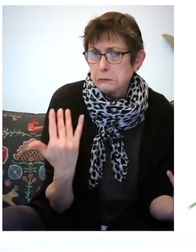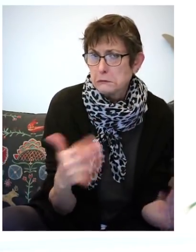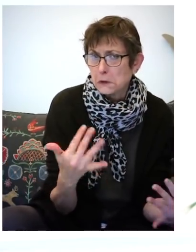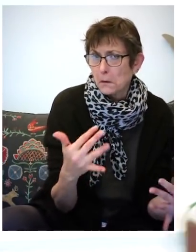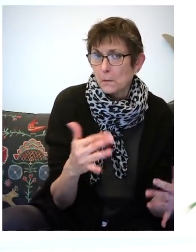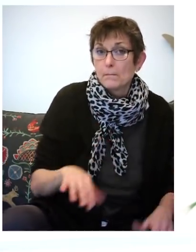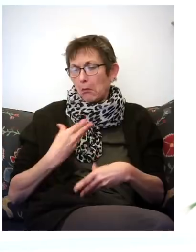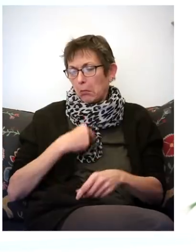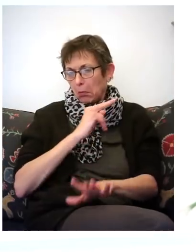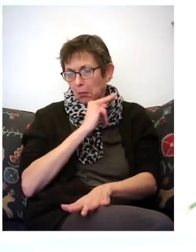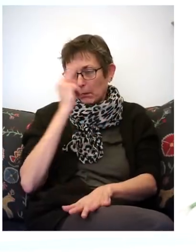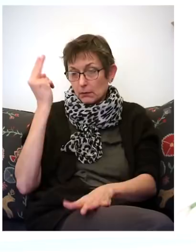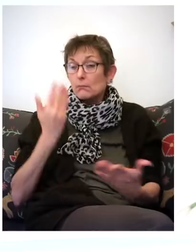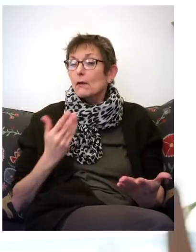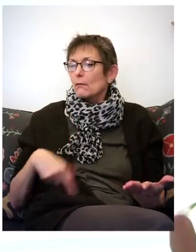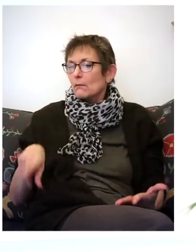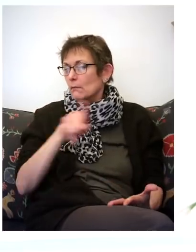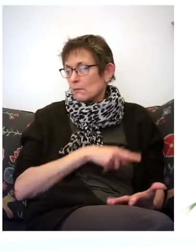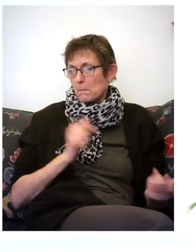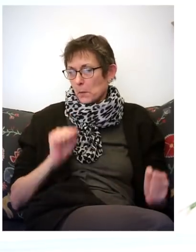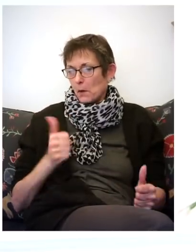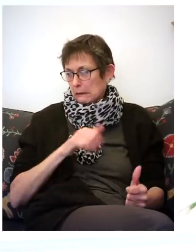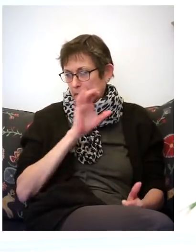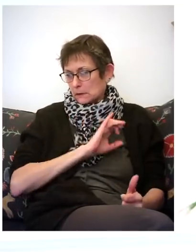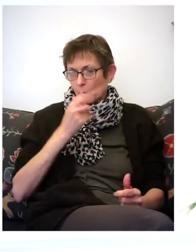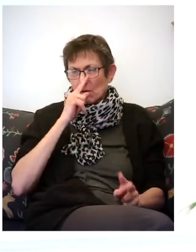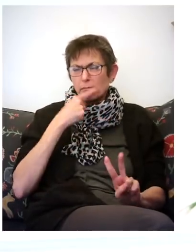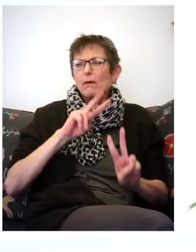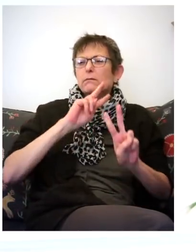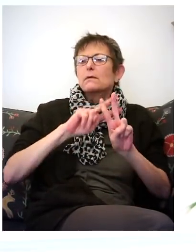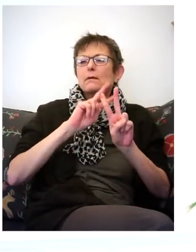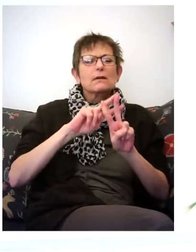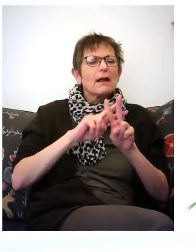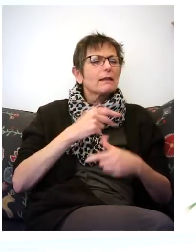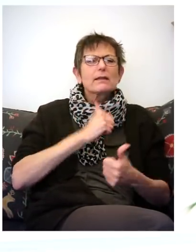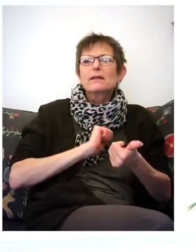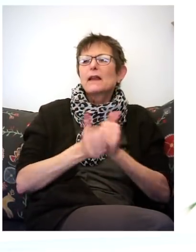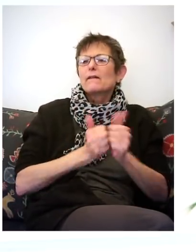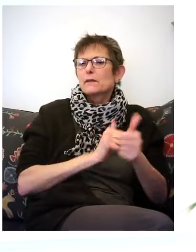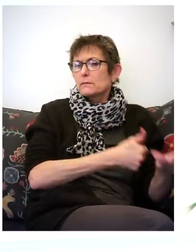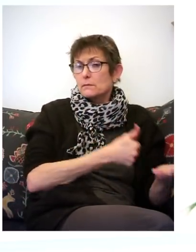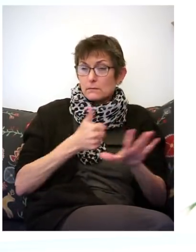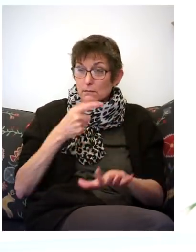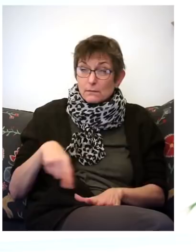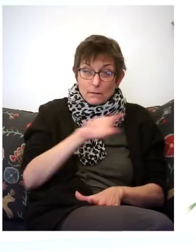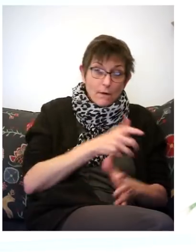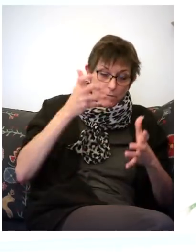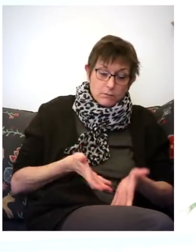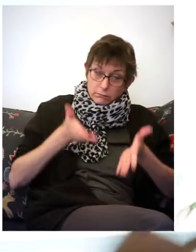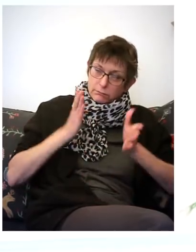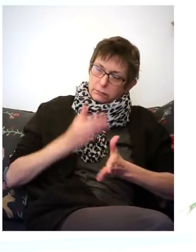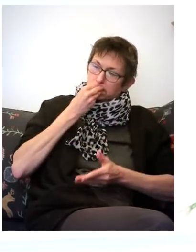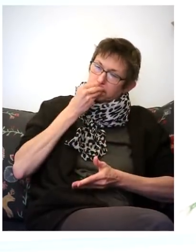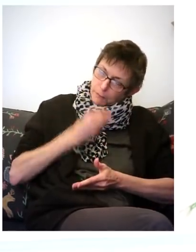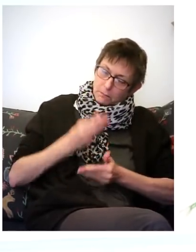un défi aujourd'hui en lançant un hashtag, le hashtag défi66. Pour toutes celles et ceux qui veulent prendre une bonne résolution aujourd'hui ou cette année, d'ailleurs, peu importe la date du début, vous